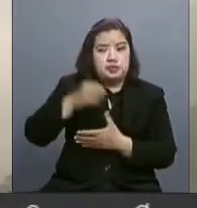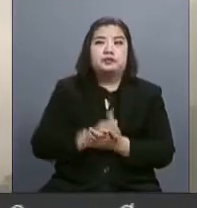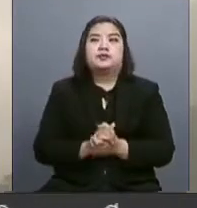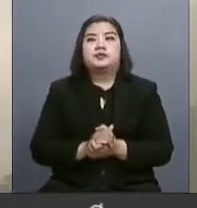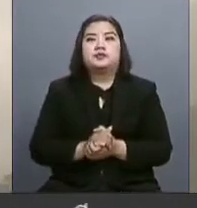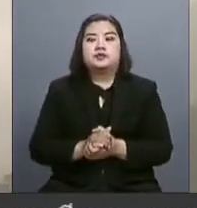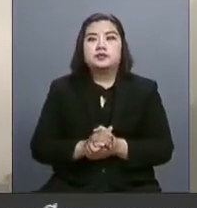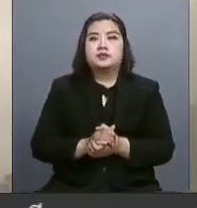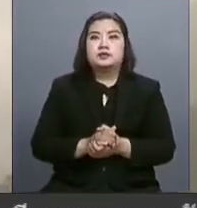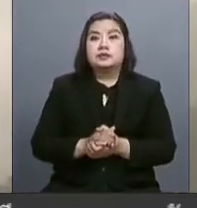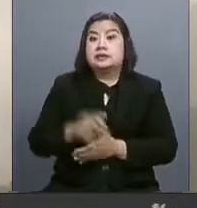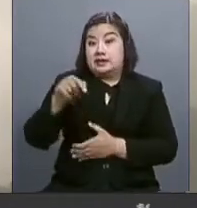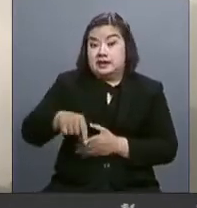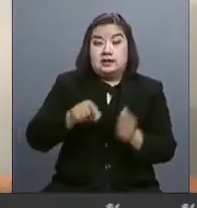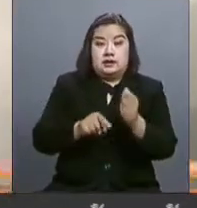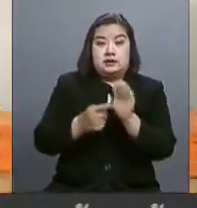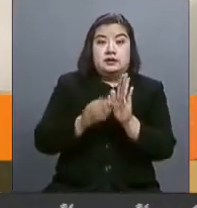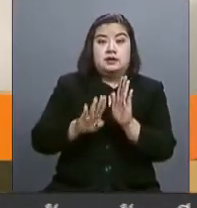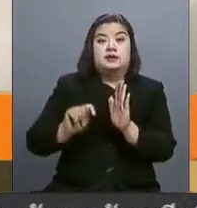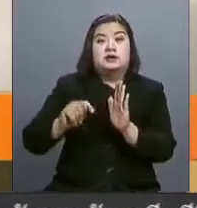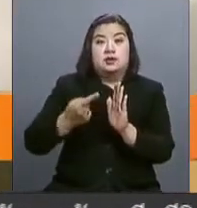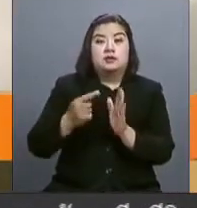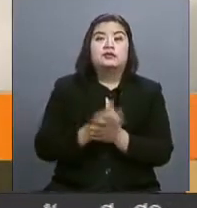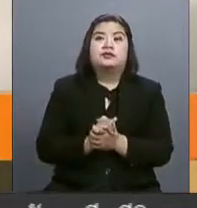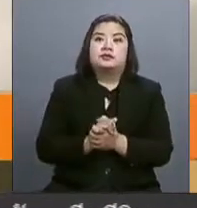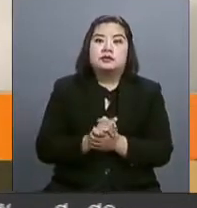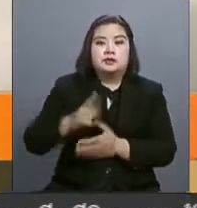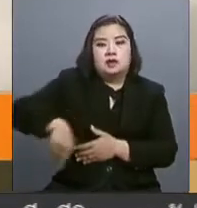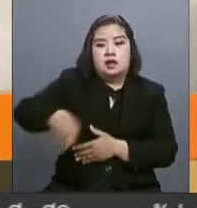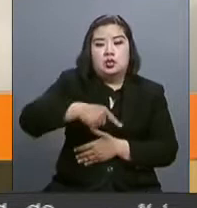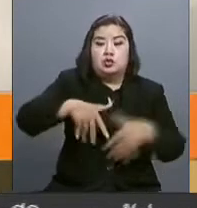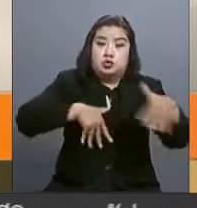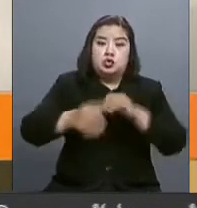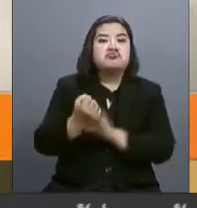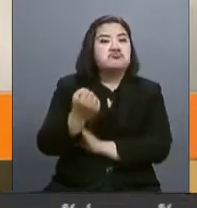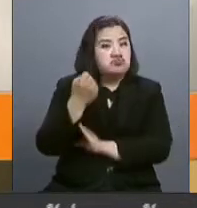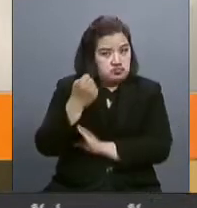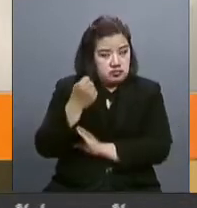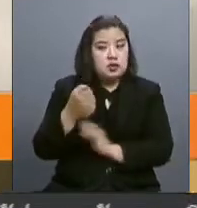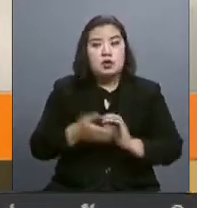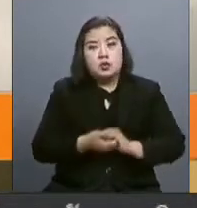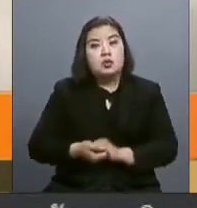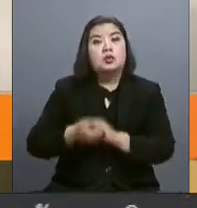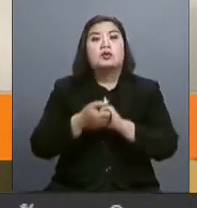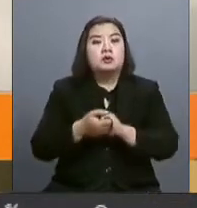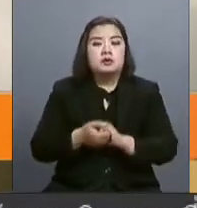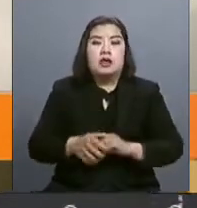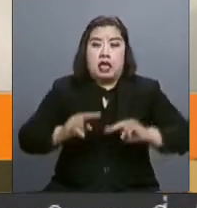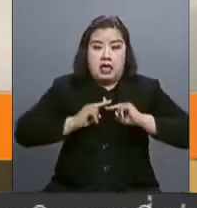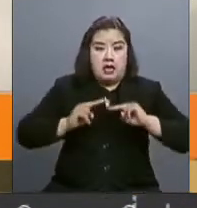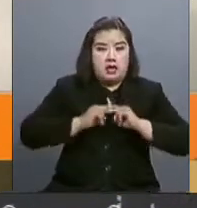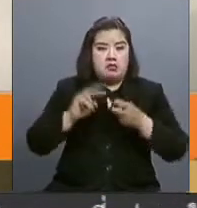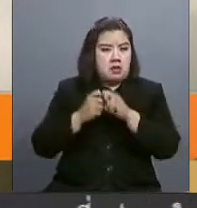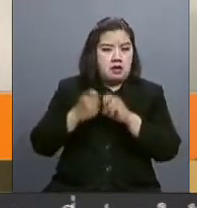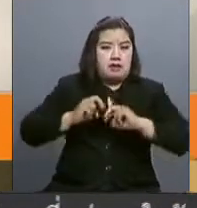อำเภอเบตงในพื้นที่นี้เนี่ยผมว่าค่อนข้างจะเข้มแข็งนะครับไม่ว่าประชาชนในพื้นที่เนี่ยเขาสามารถดูแลตนเองได้เป็นอย่างดี